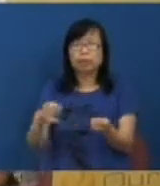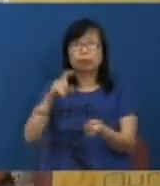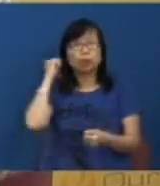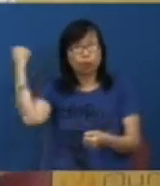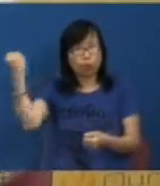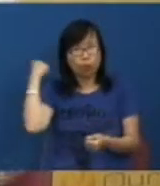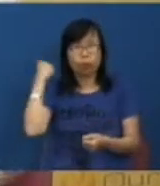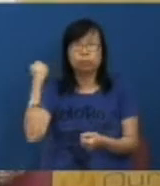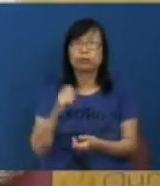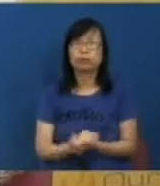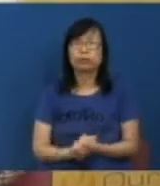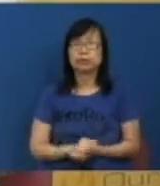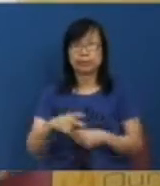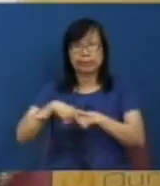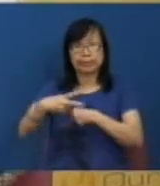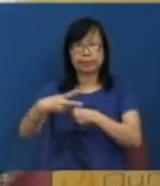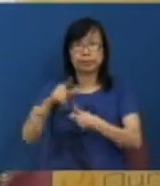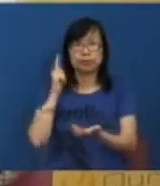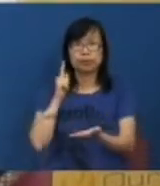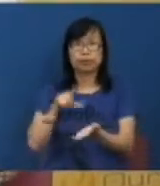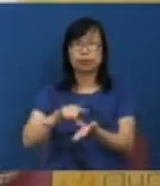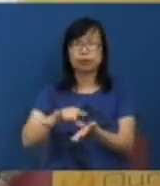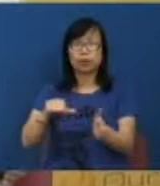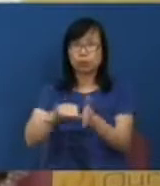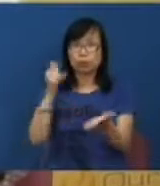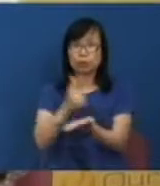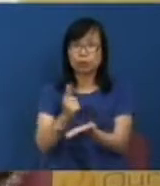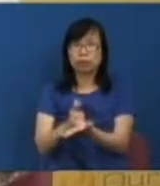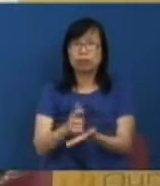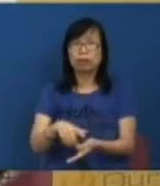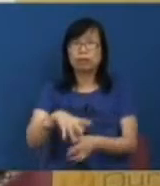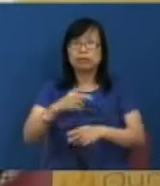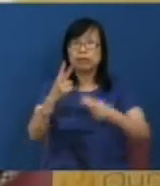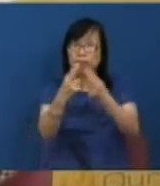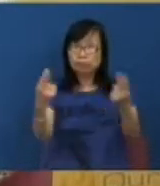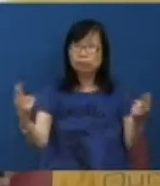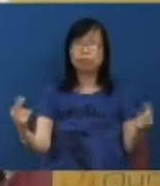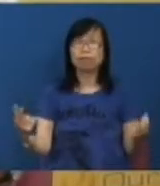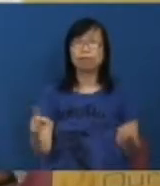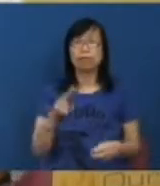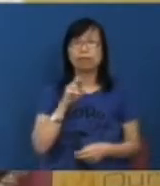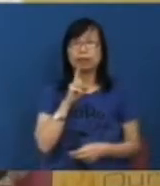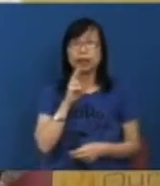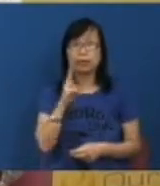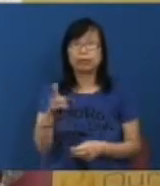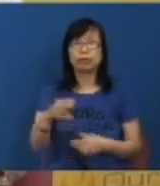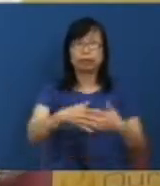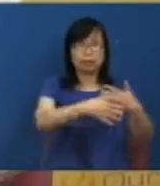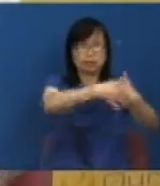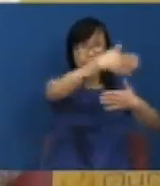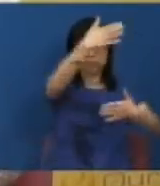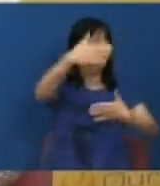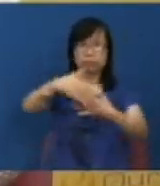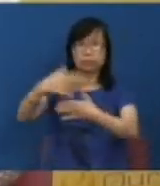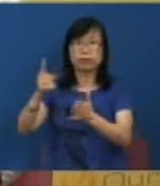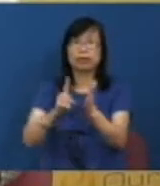強。 咁呢個其一啦，咁第二咧，最緊要就係當綠化咗之後，佢可以令到咧嗰棟牆身啦個